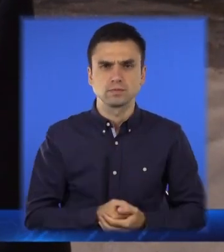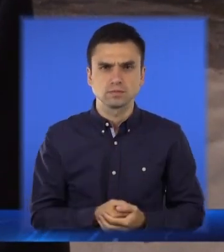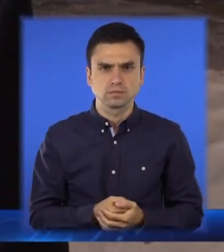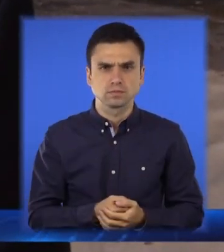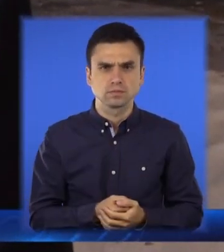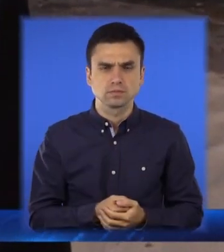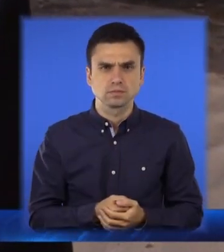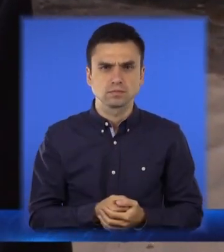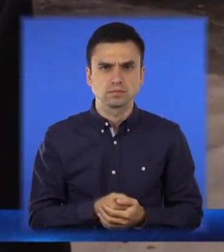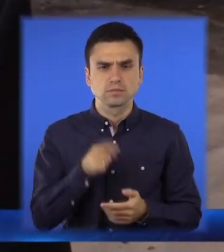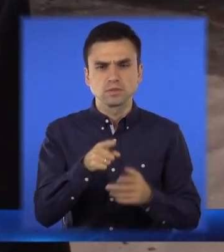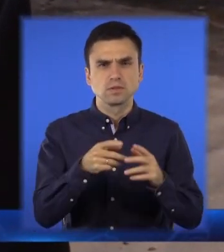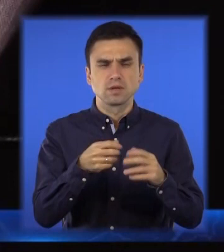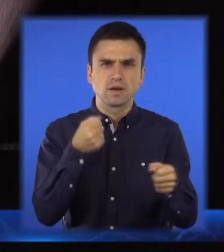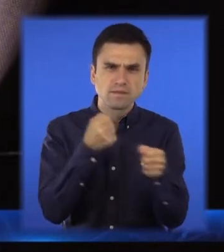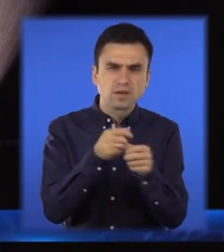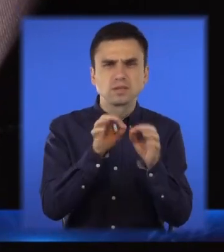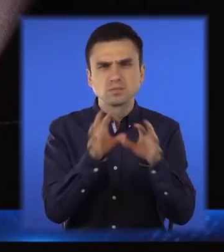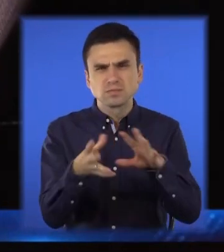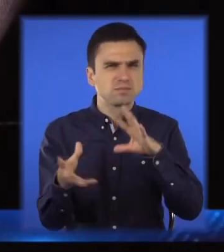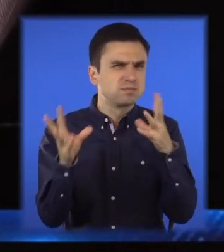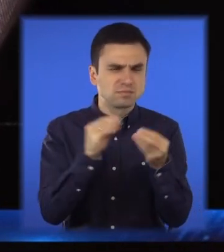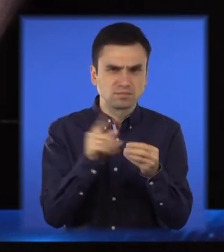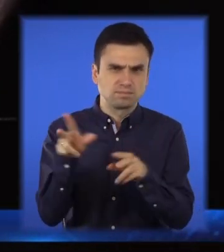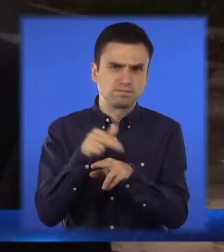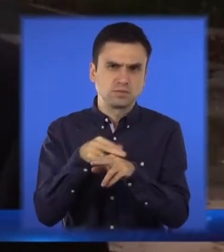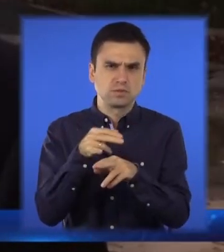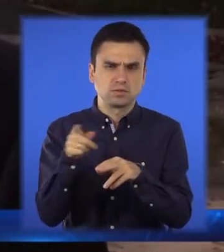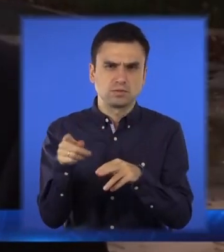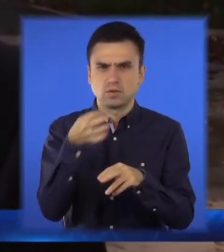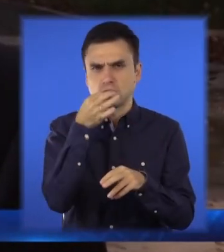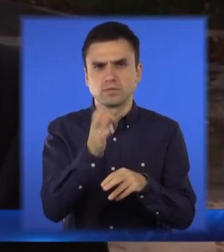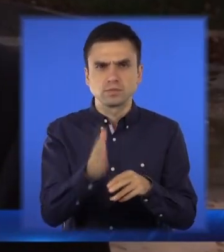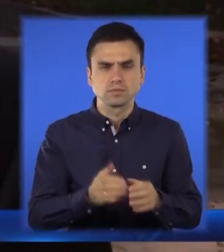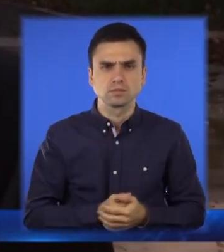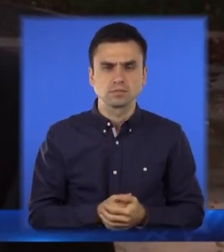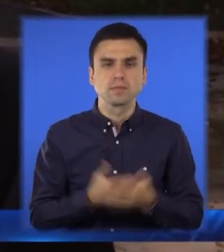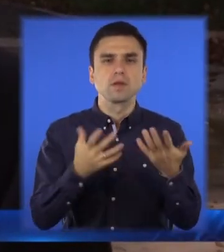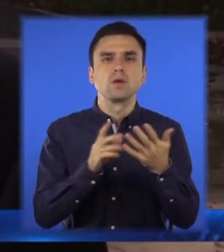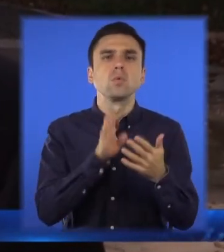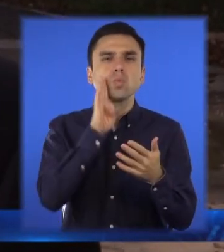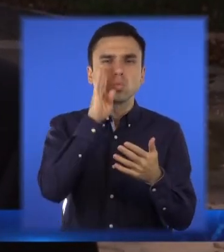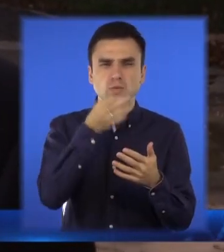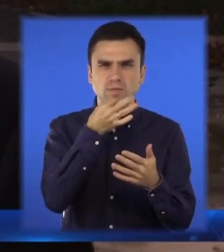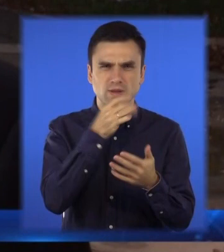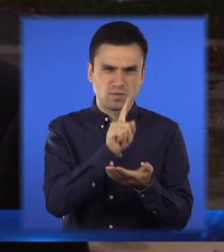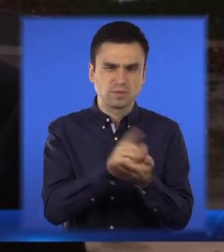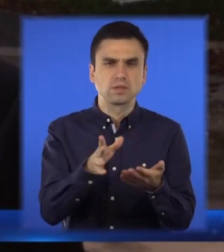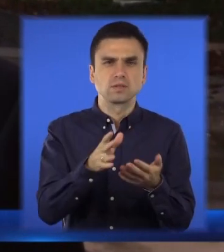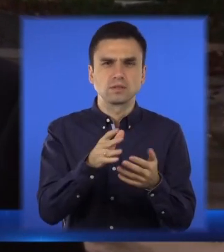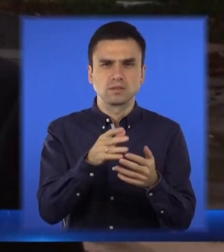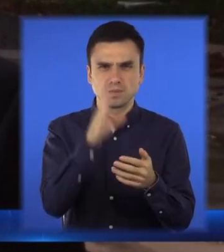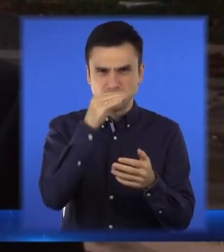буде слідчий відділ робити. Проходить перевірку на технічний стан медичний,